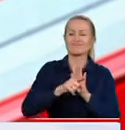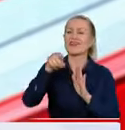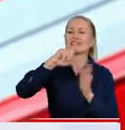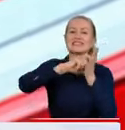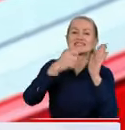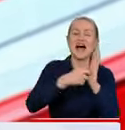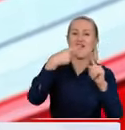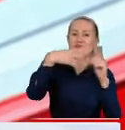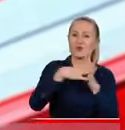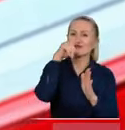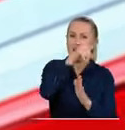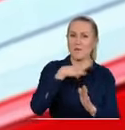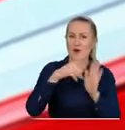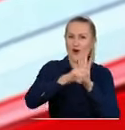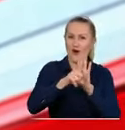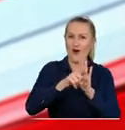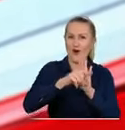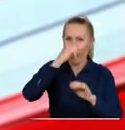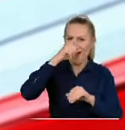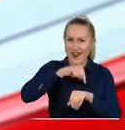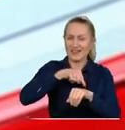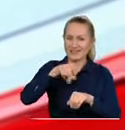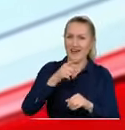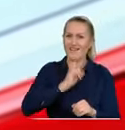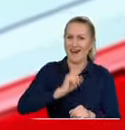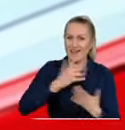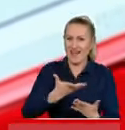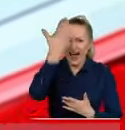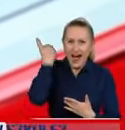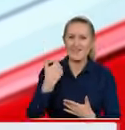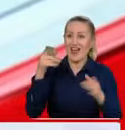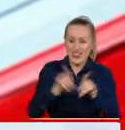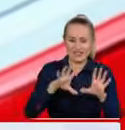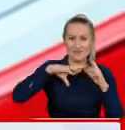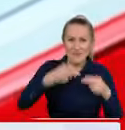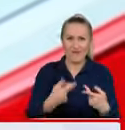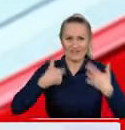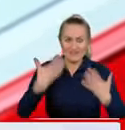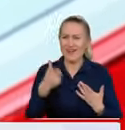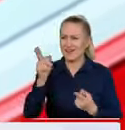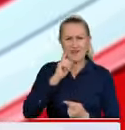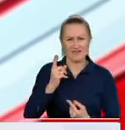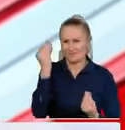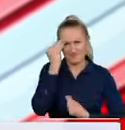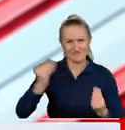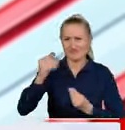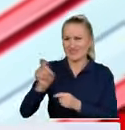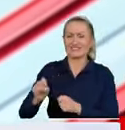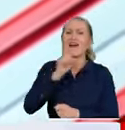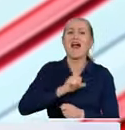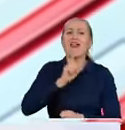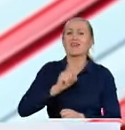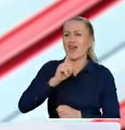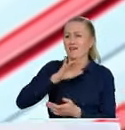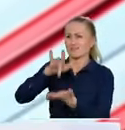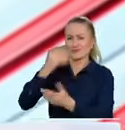w kościołach i chciałbym, żeby dzisiaj też tak było. Fikcją jest religia w szkole, która powoduje, że część